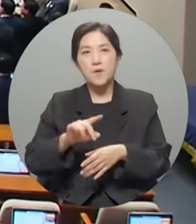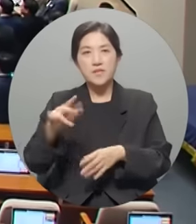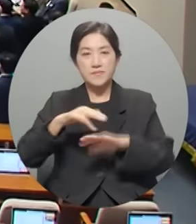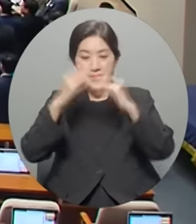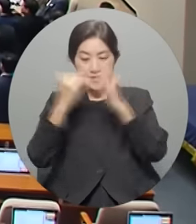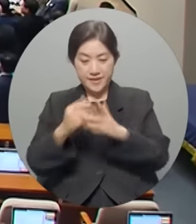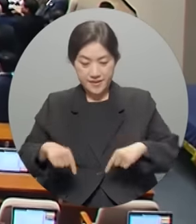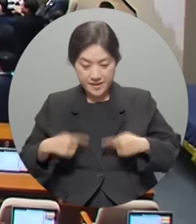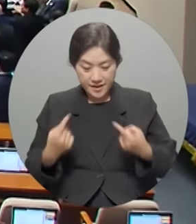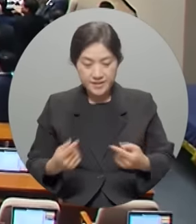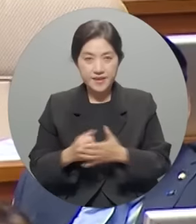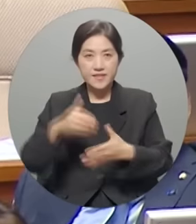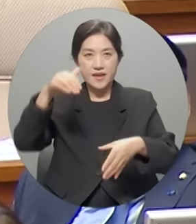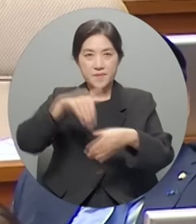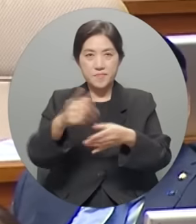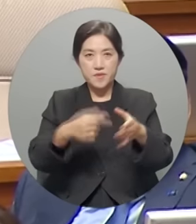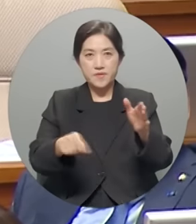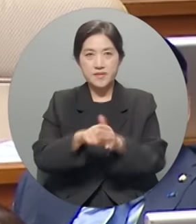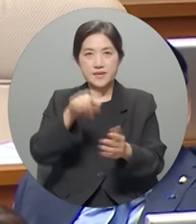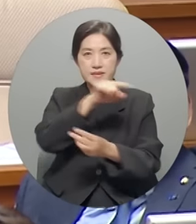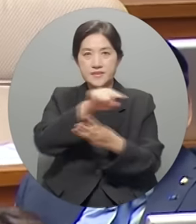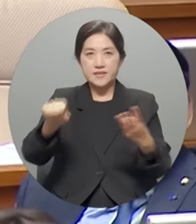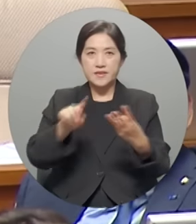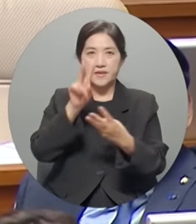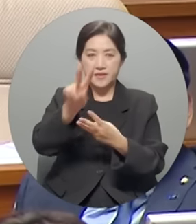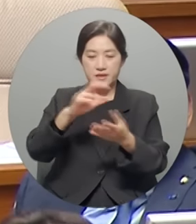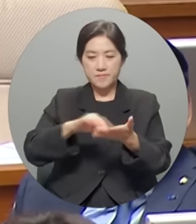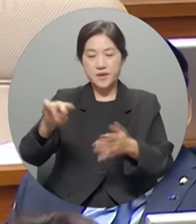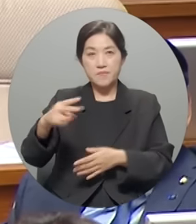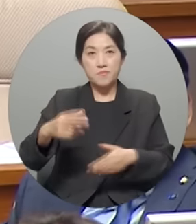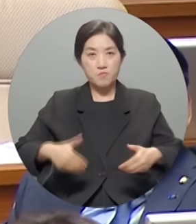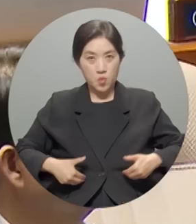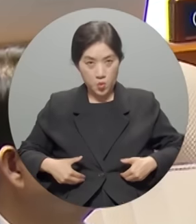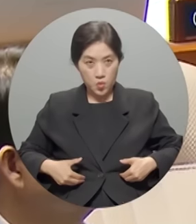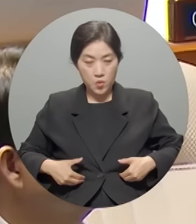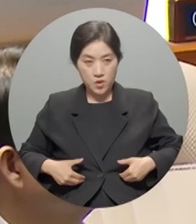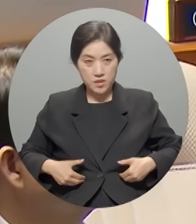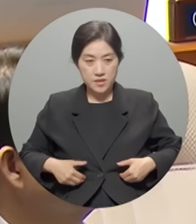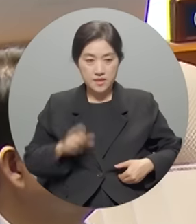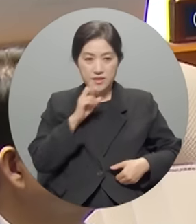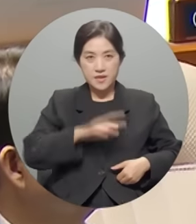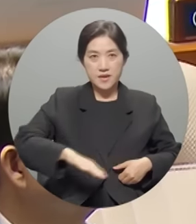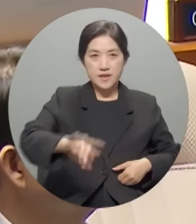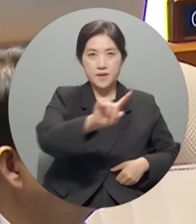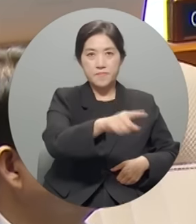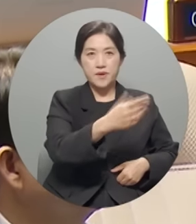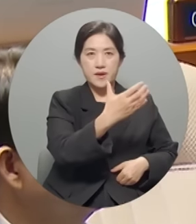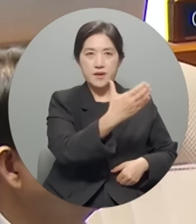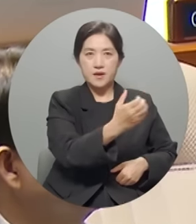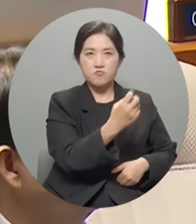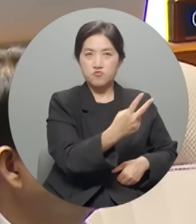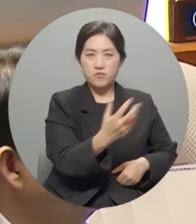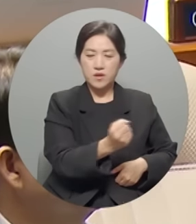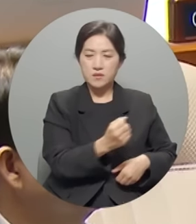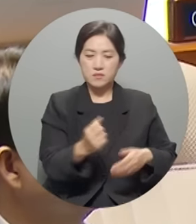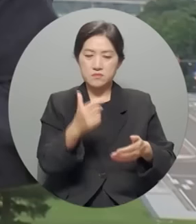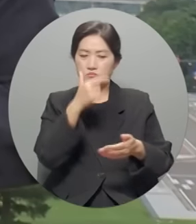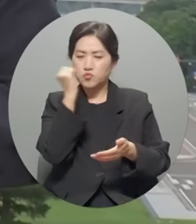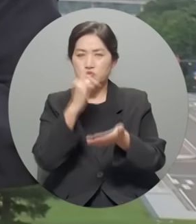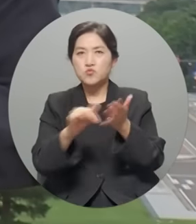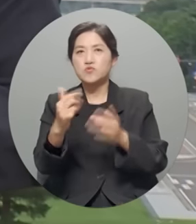경우 재의결을 위해선 3분의 2, 200표가 필요한데 범야권 192석으로는 8표가